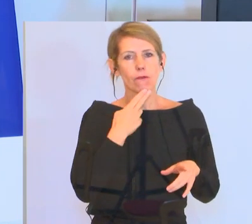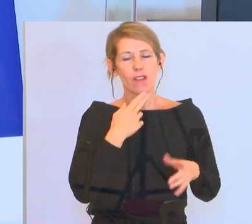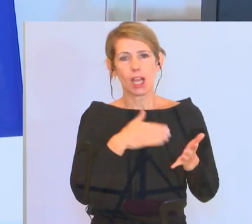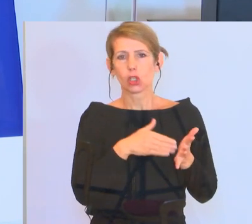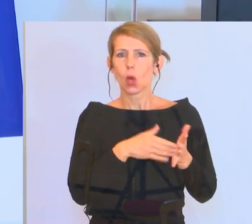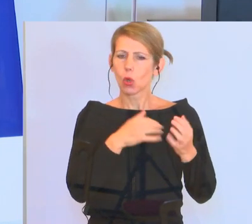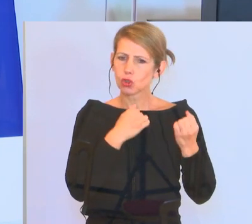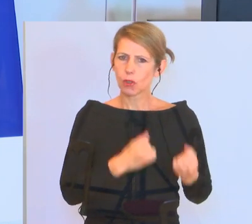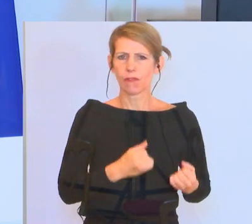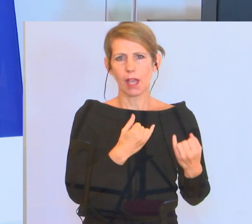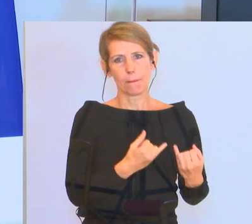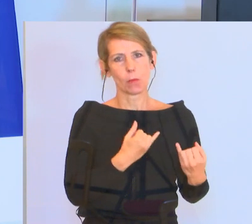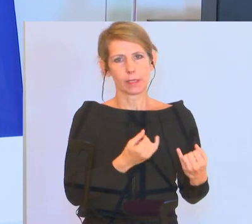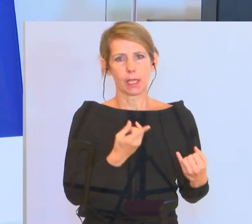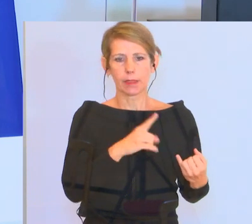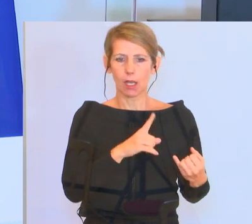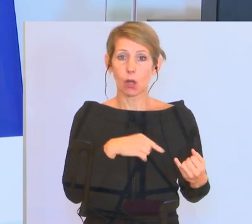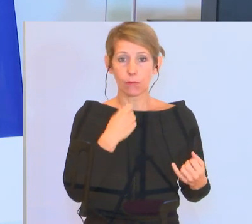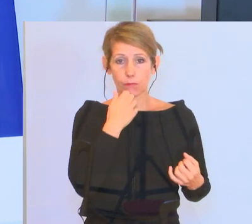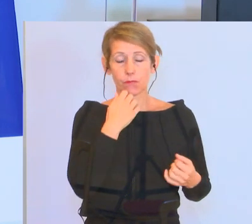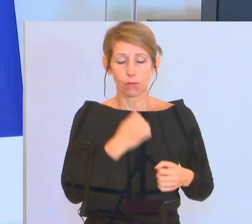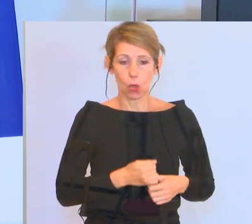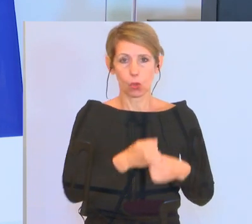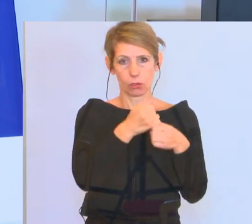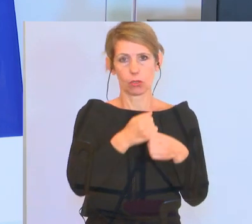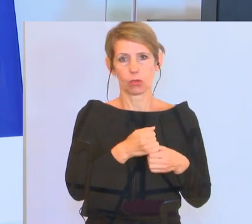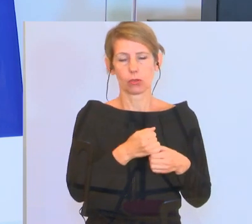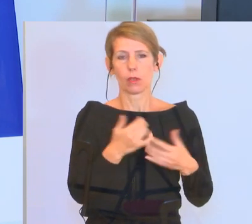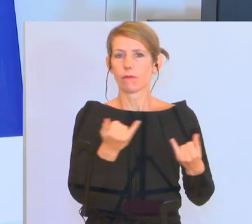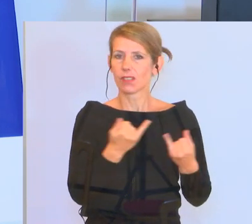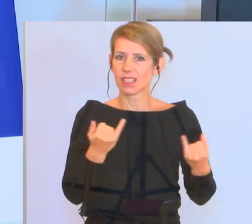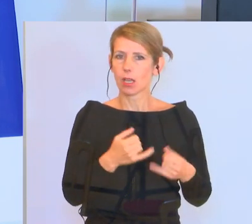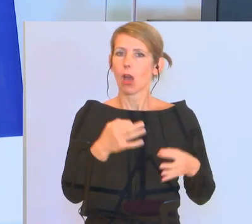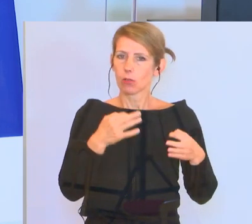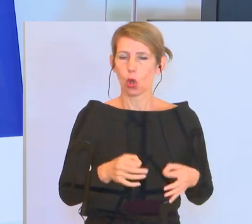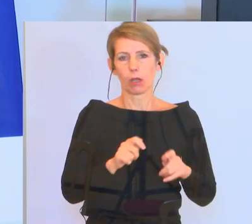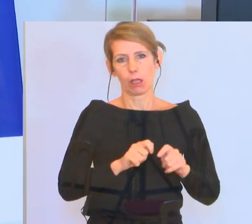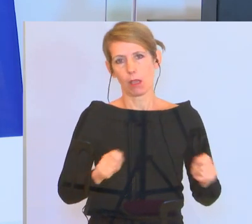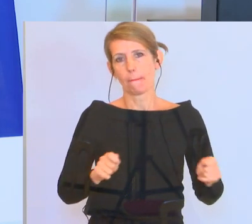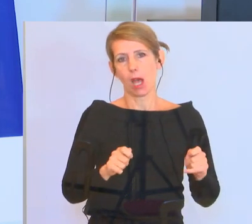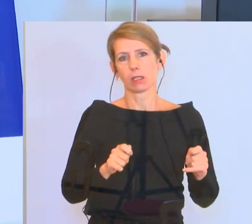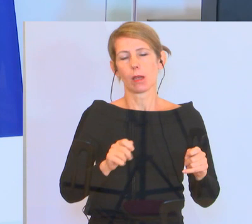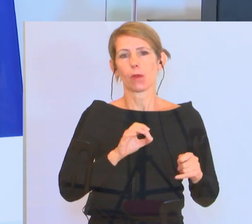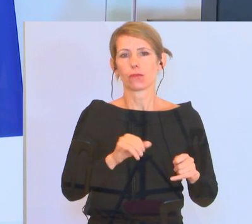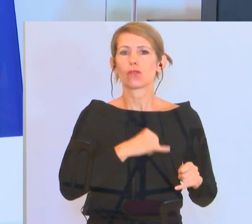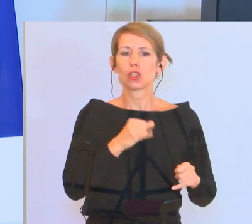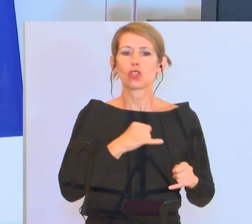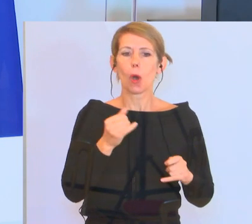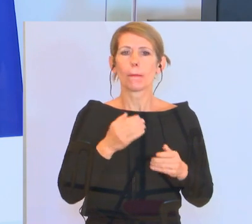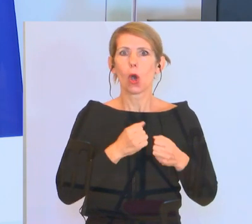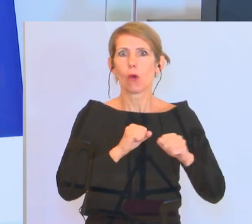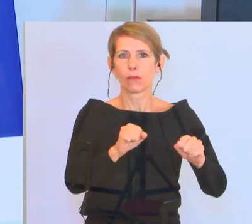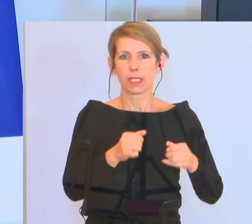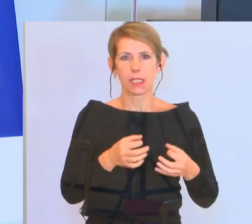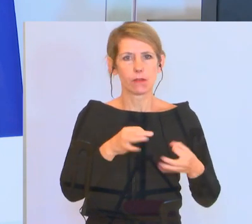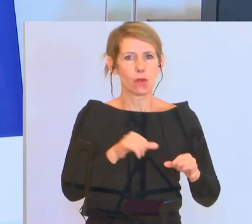noch schwer haben, auch zu unterstützen, nämlich mit konkreten Maßnahmen im Zuge auch der Joboffensive, wo uns auch besonders